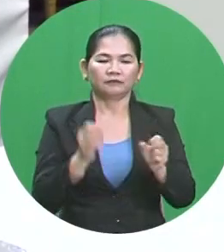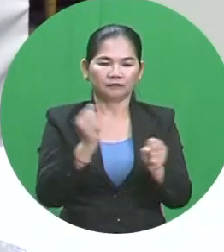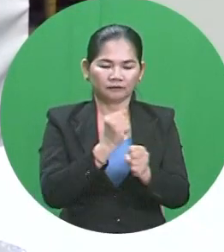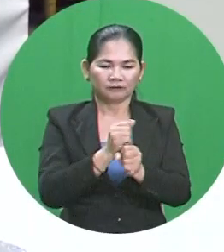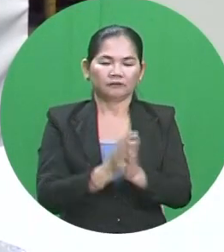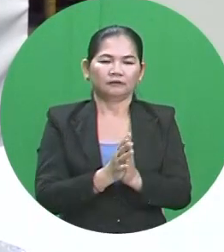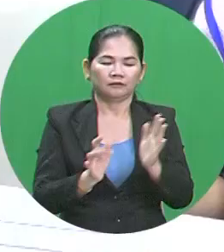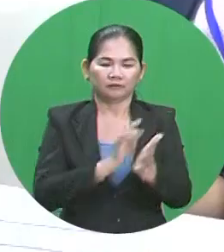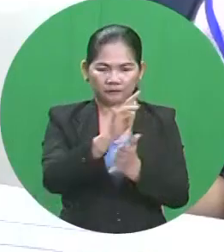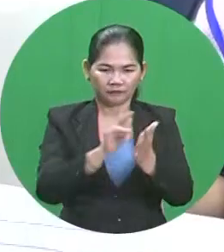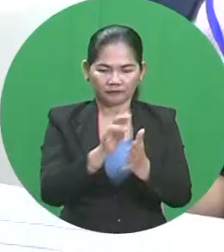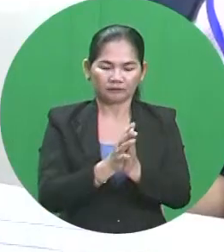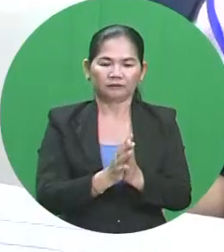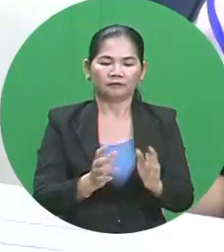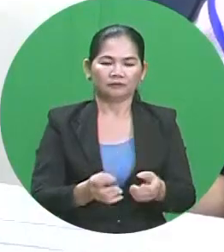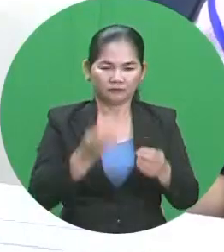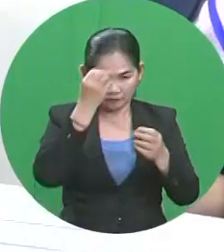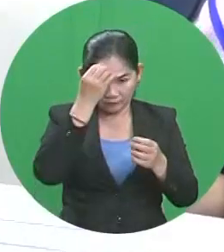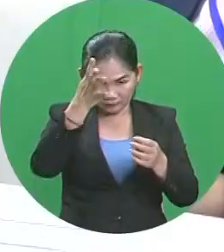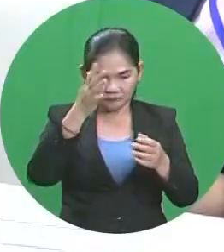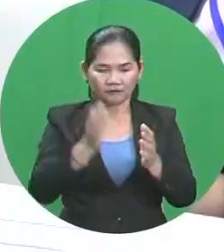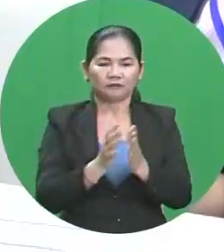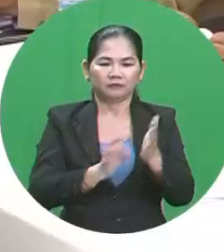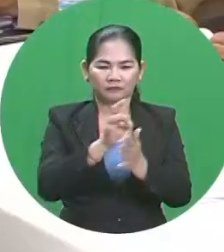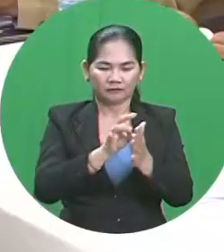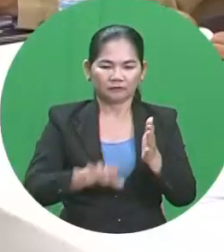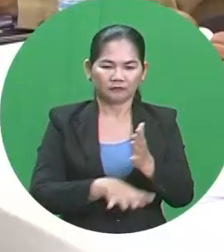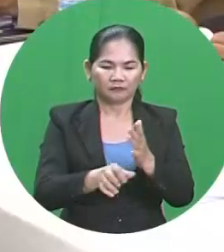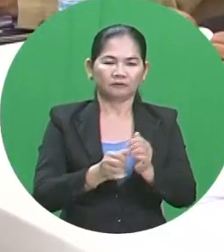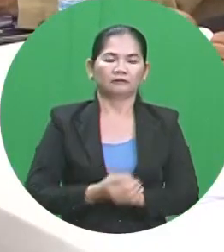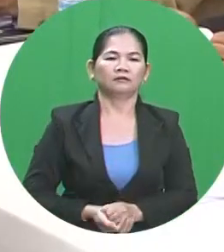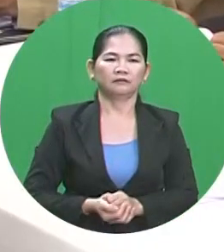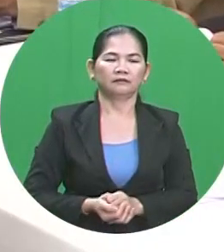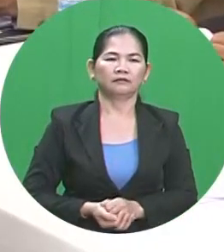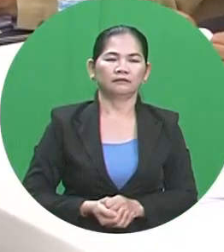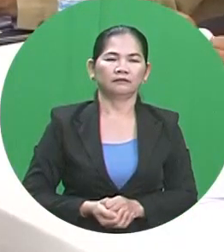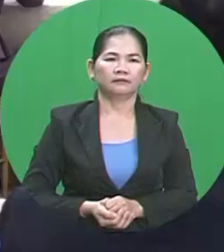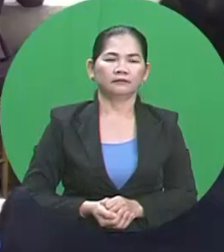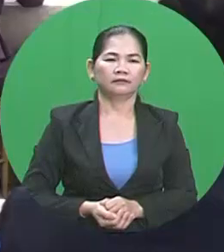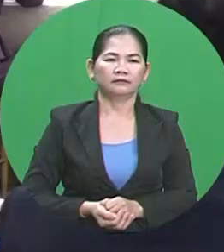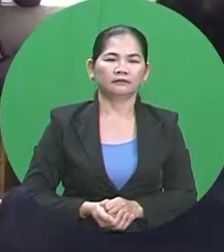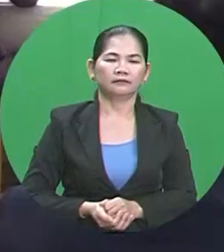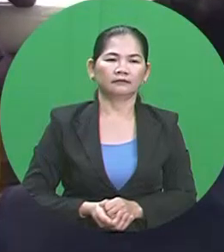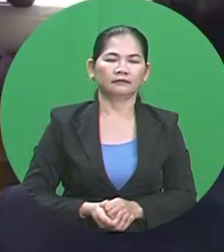ម្បីបំរើប្រជាពលរដ្ឋនិងបង្កើនជំនឿជឿជាក់មកលើរាជរដ្ឋាភិបាល